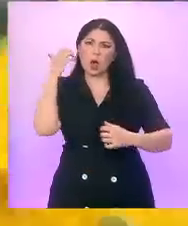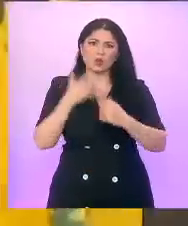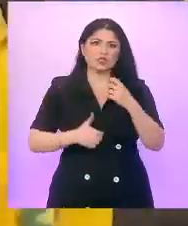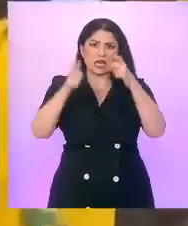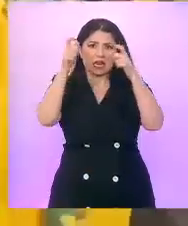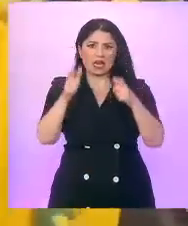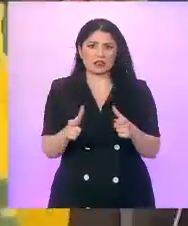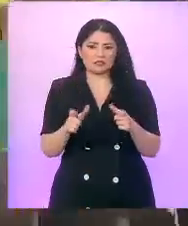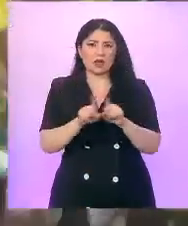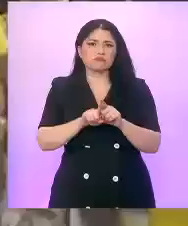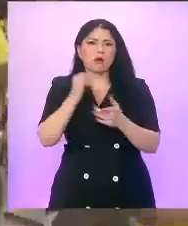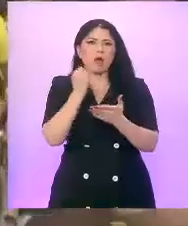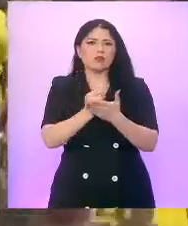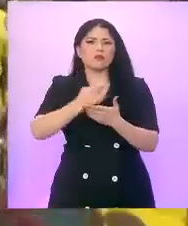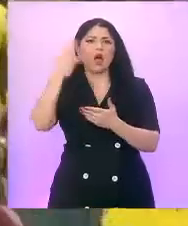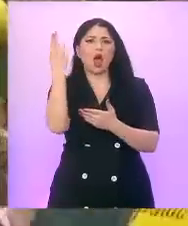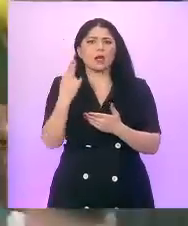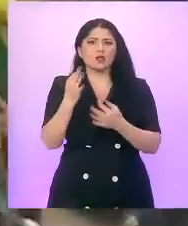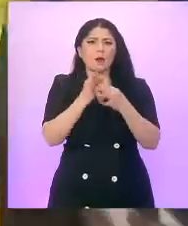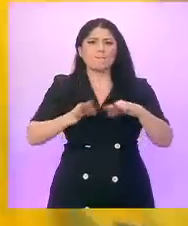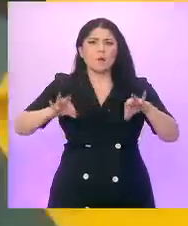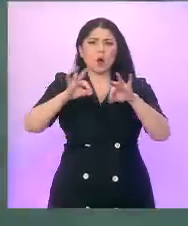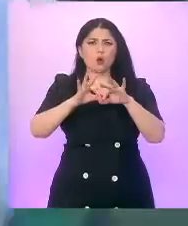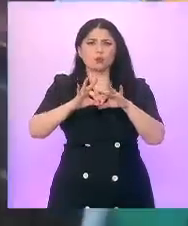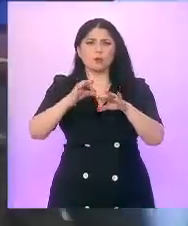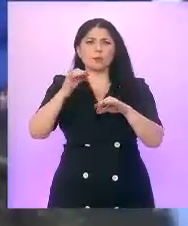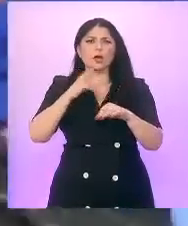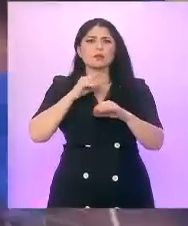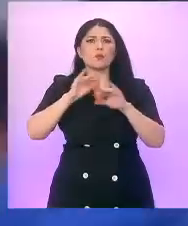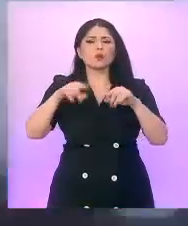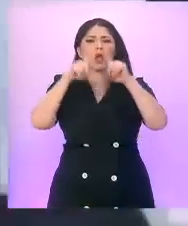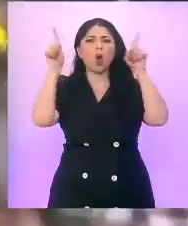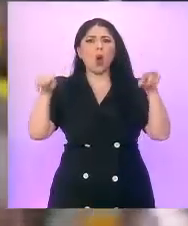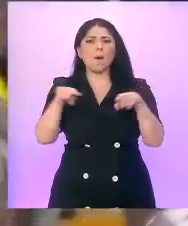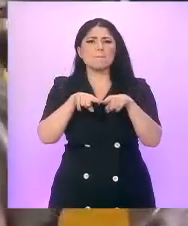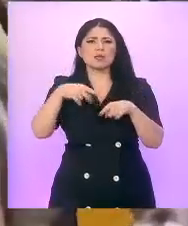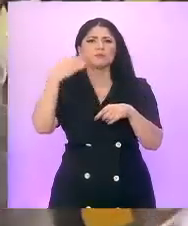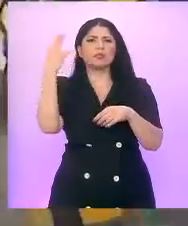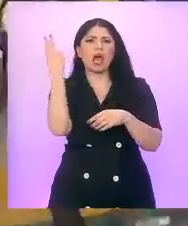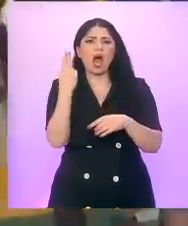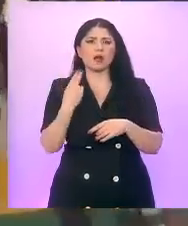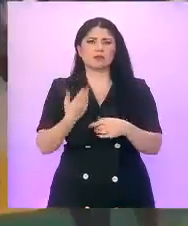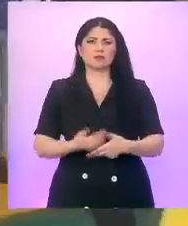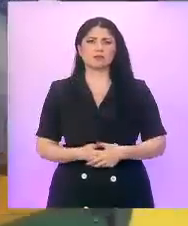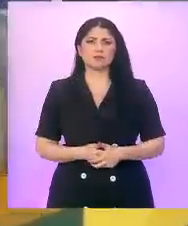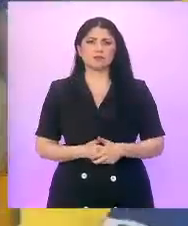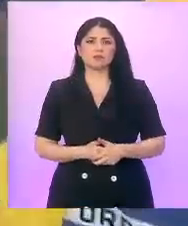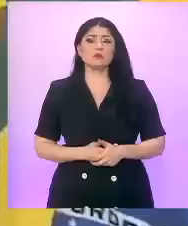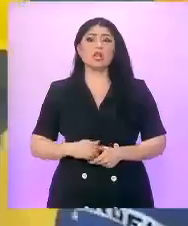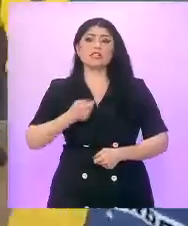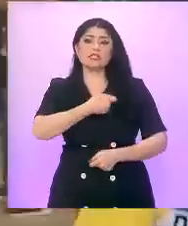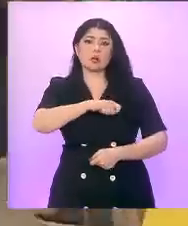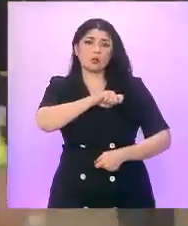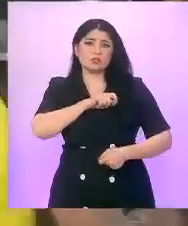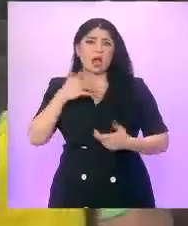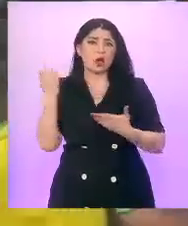în clădirile considerate capodopere de arhitectură modernă și care sunt pline de opere de artă. În cele din urmă, forțele de securitate au